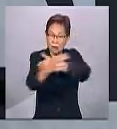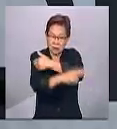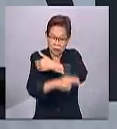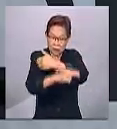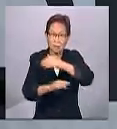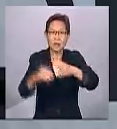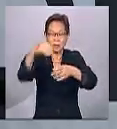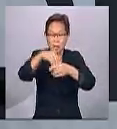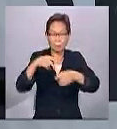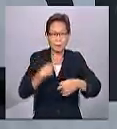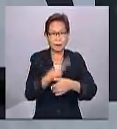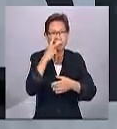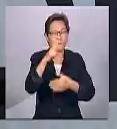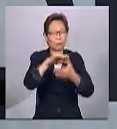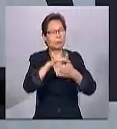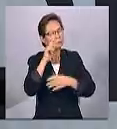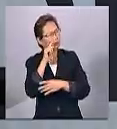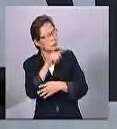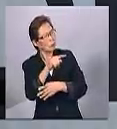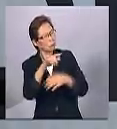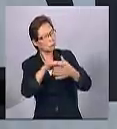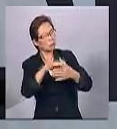Dalam kita tengok Selangor masih